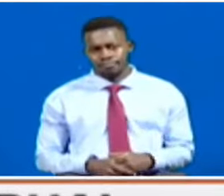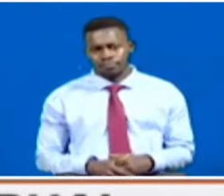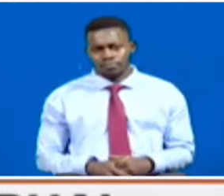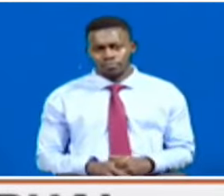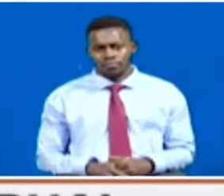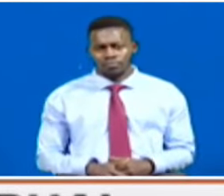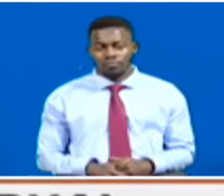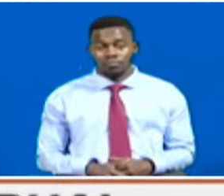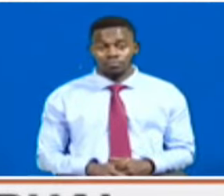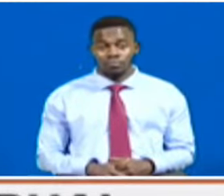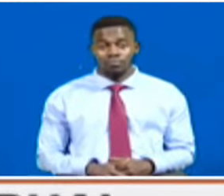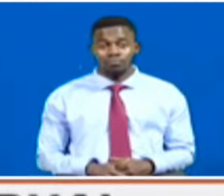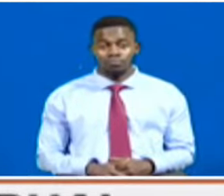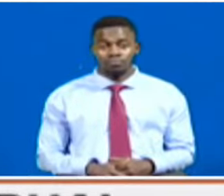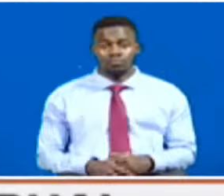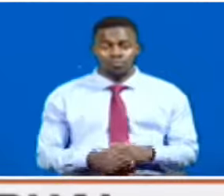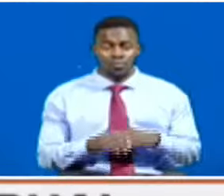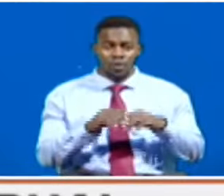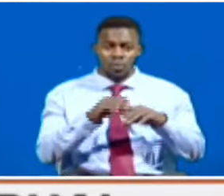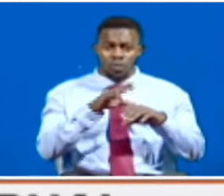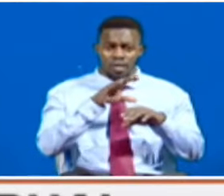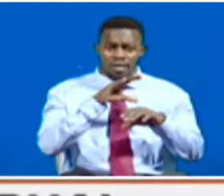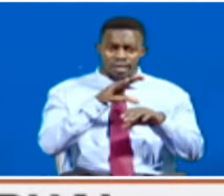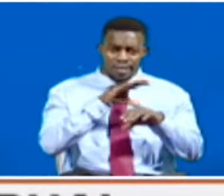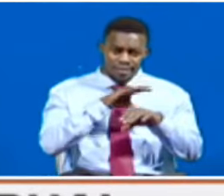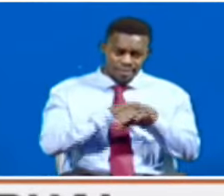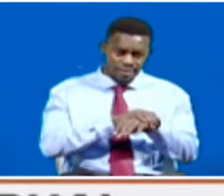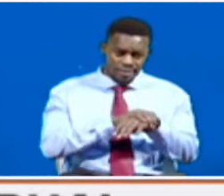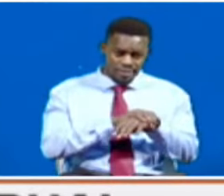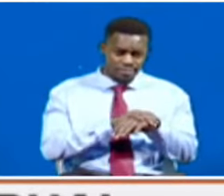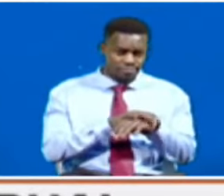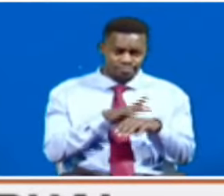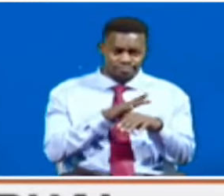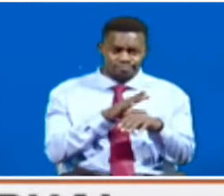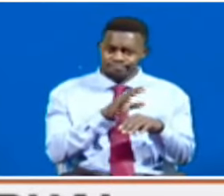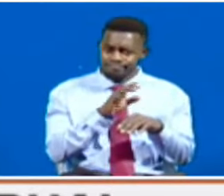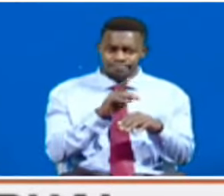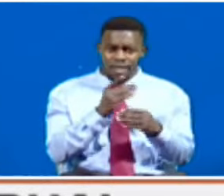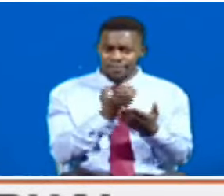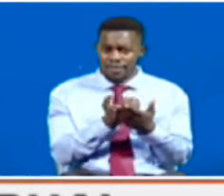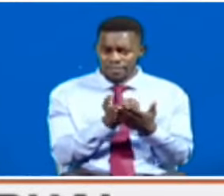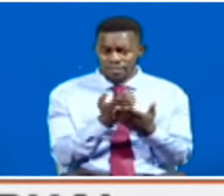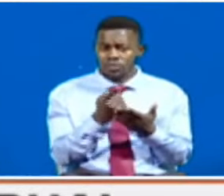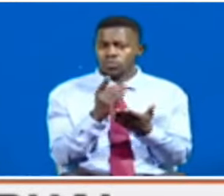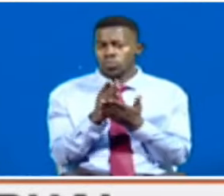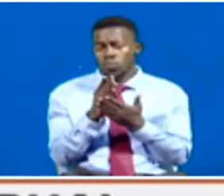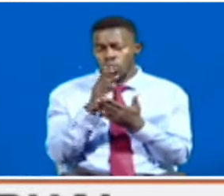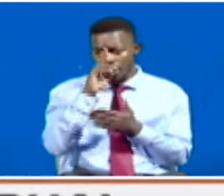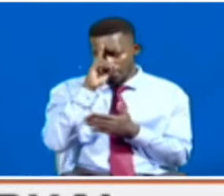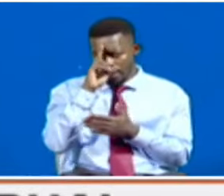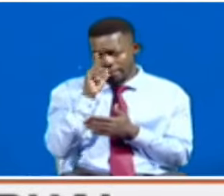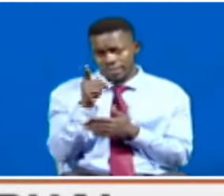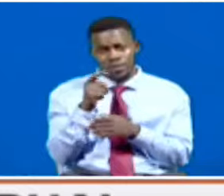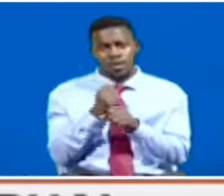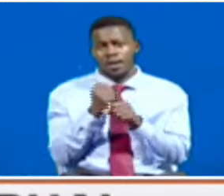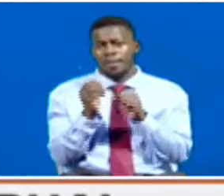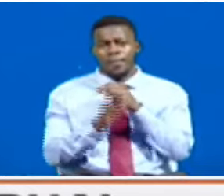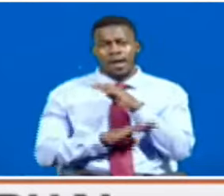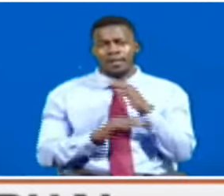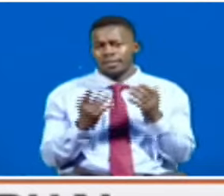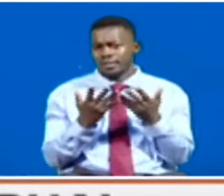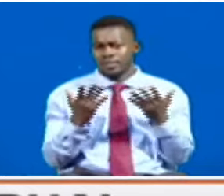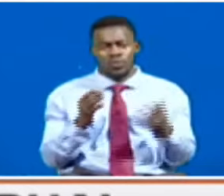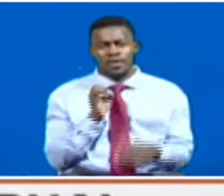kile kilitupata siku hiyo. Tunaona kweli hawa mapolisi ni mandugu zetu, lakini vile walitutendea unyama,